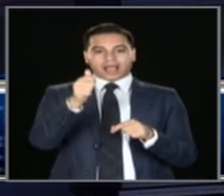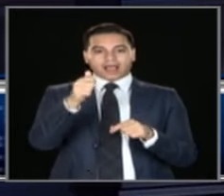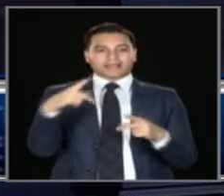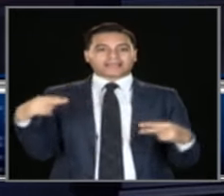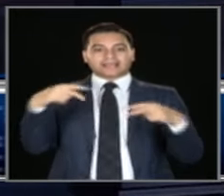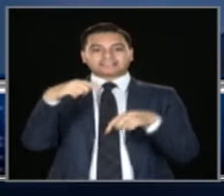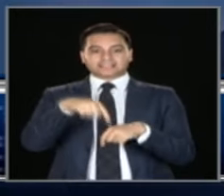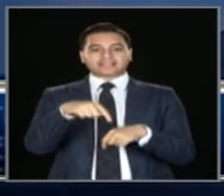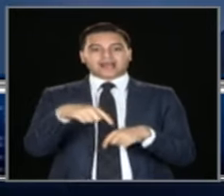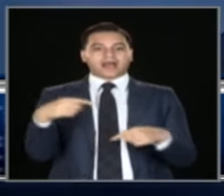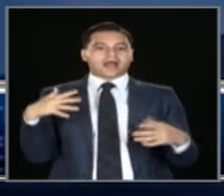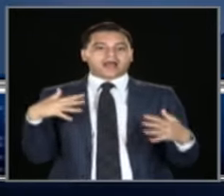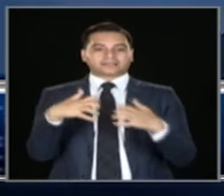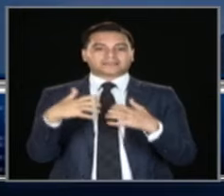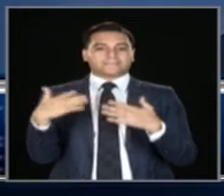يارا؟